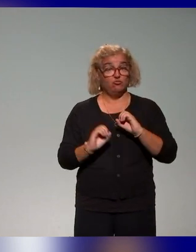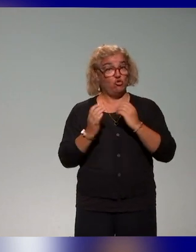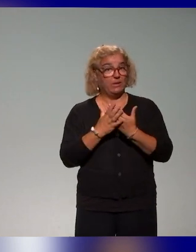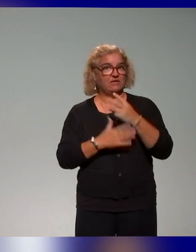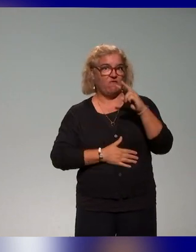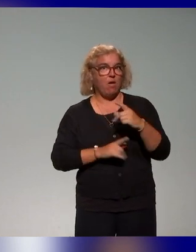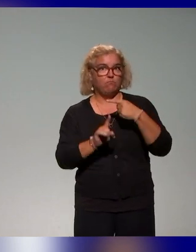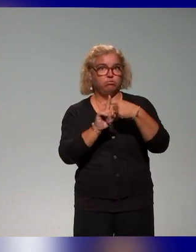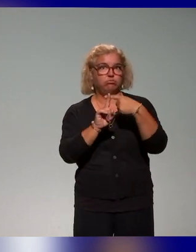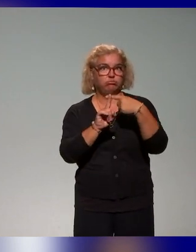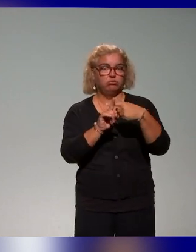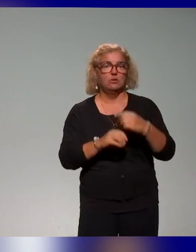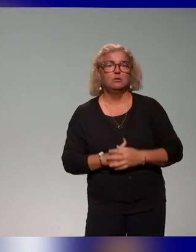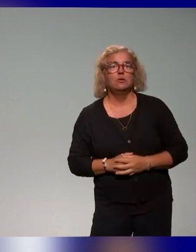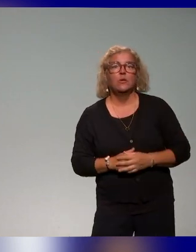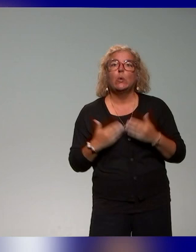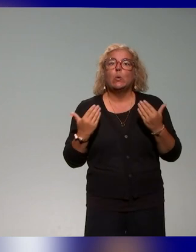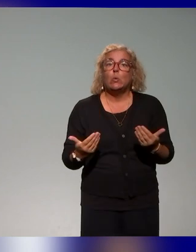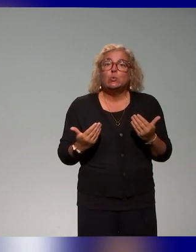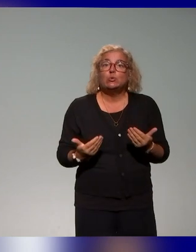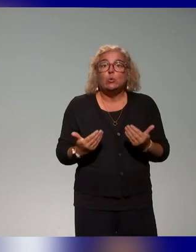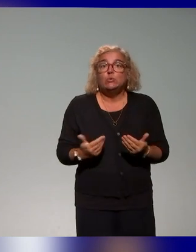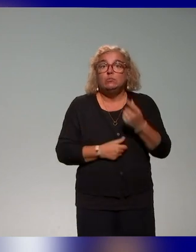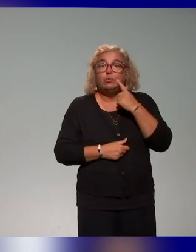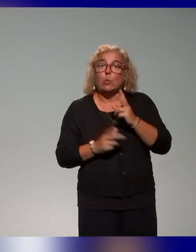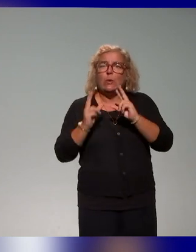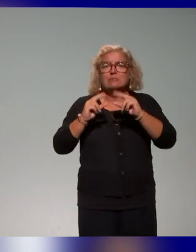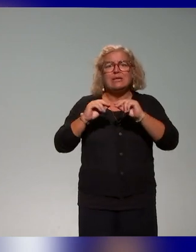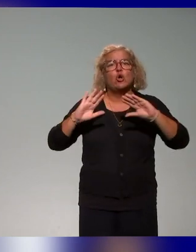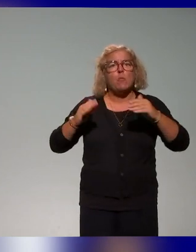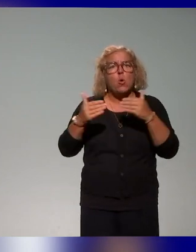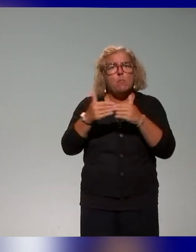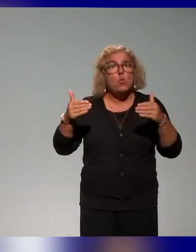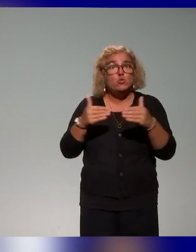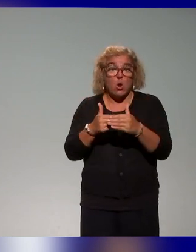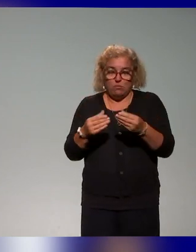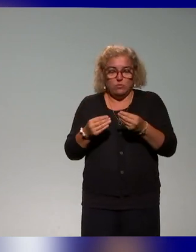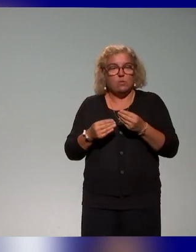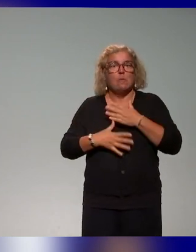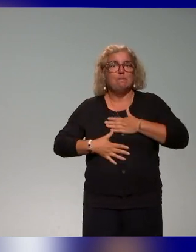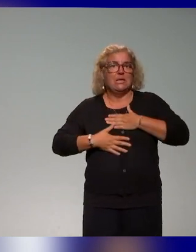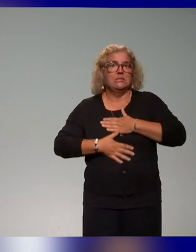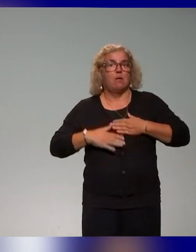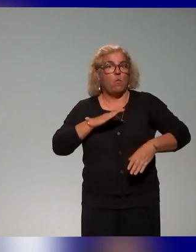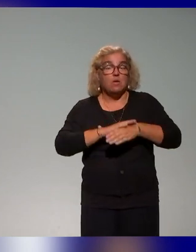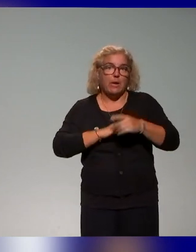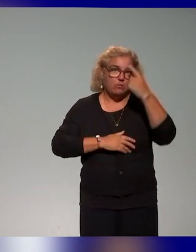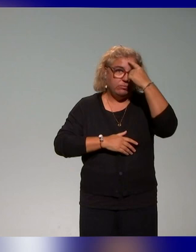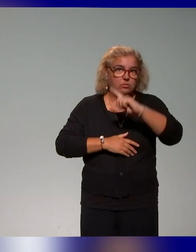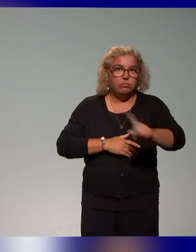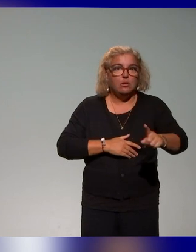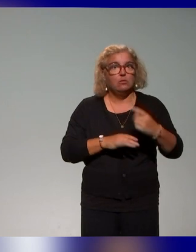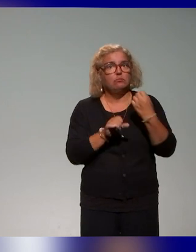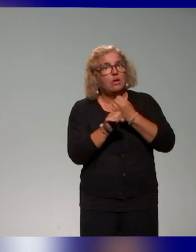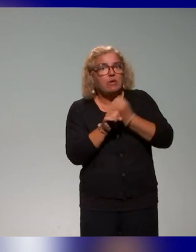Et aujourd'hui, peut-être pour vous décrire un petit peu la façon dont je travaille dans Moodle, déjà je prends du plaisir, ce qui n'était pas gagné au départ, à